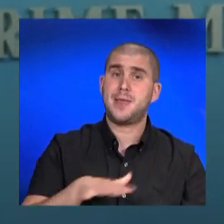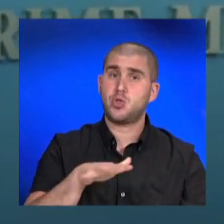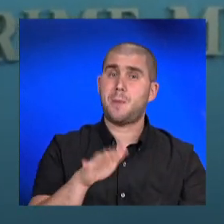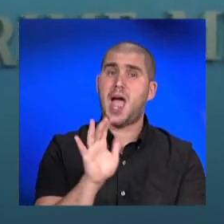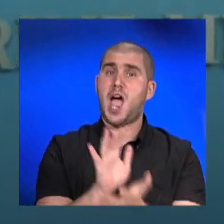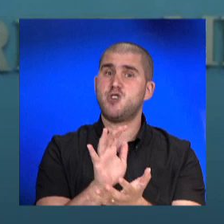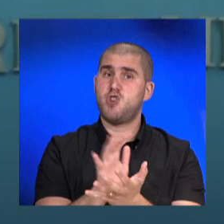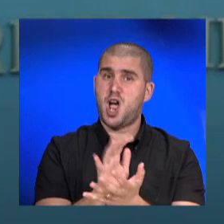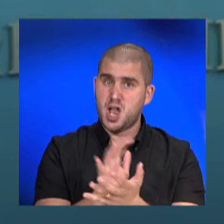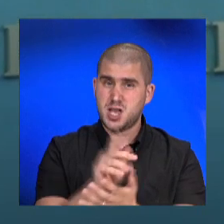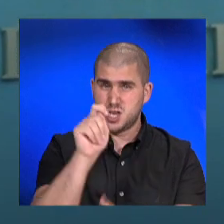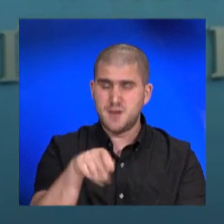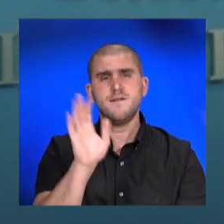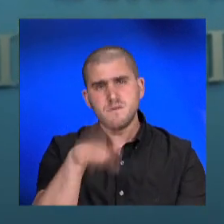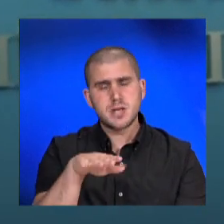בתחום התעסוקה.